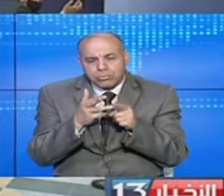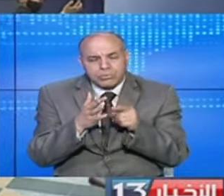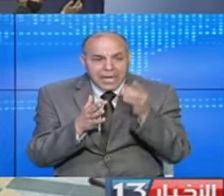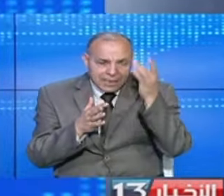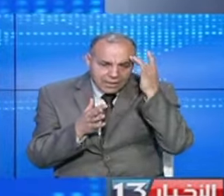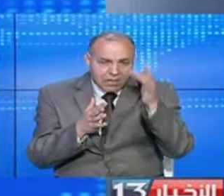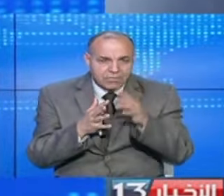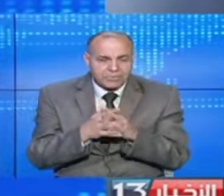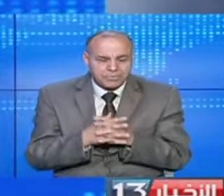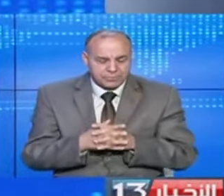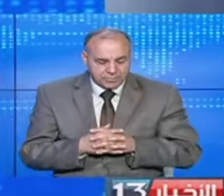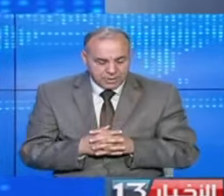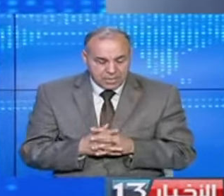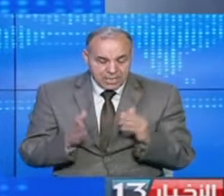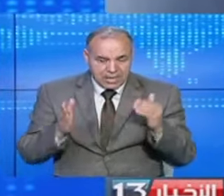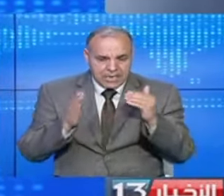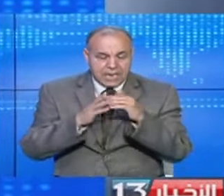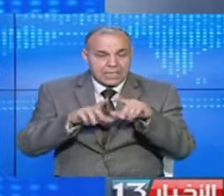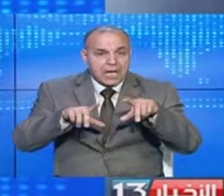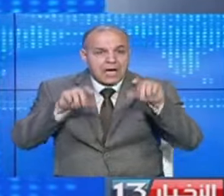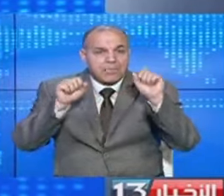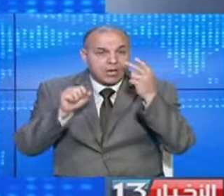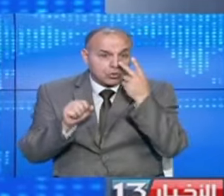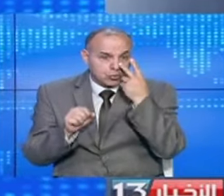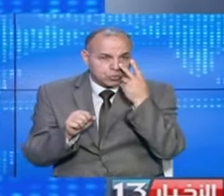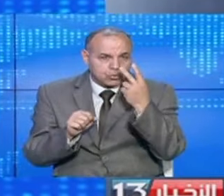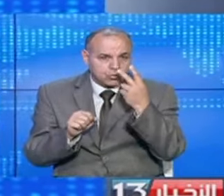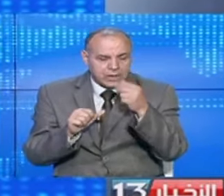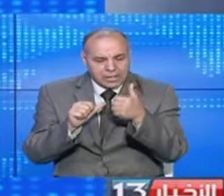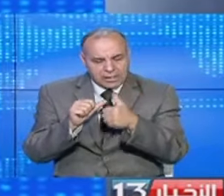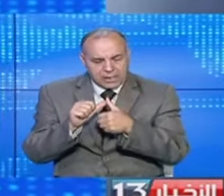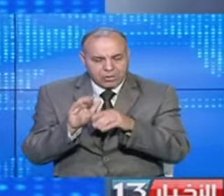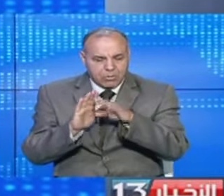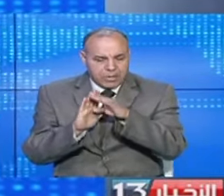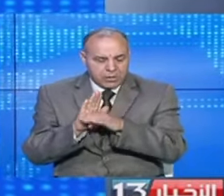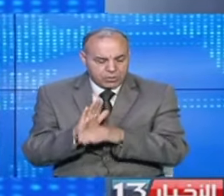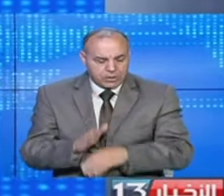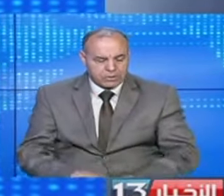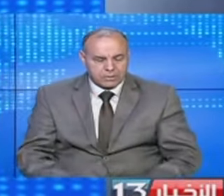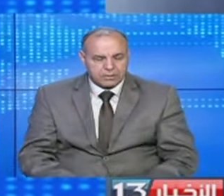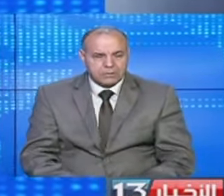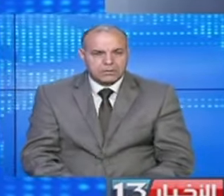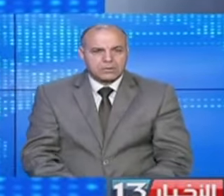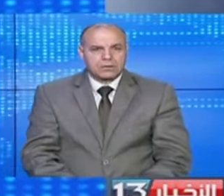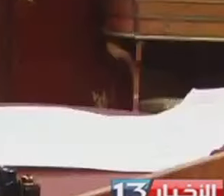القطاع. نهاية النشرة مشاهدينا الكرام، ونذكركم بعناوينها.